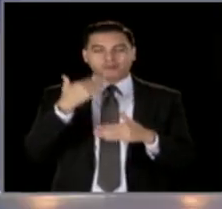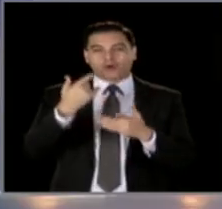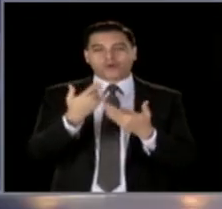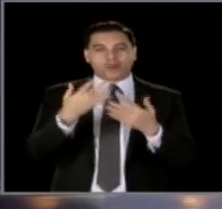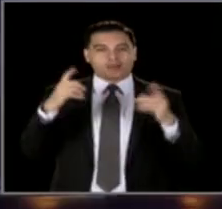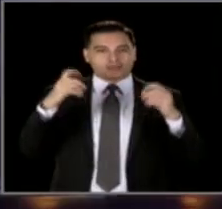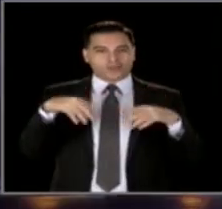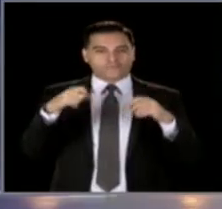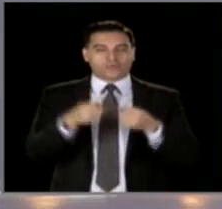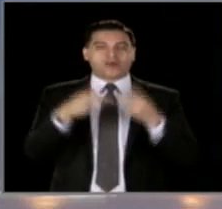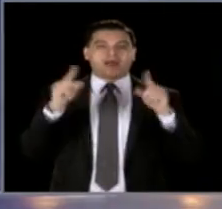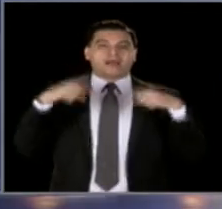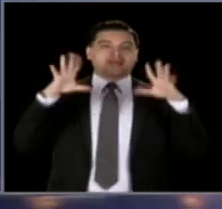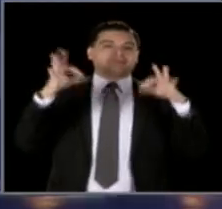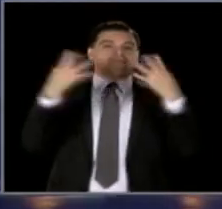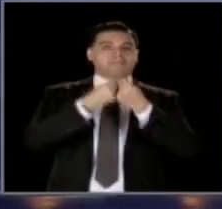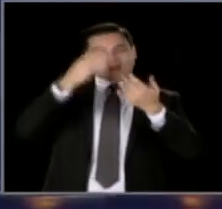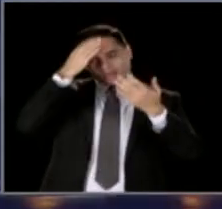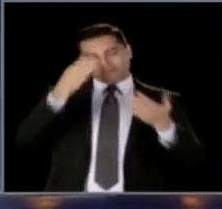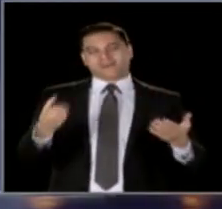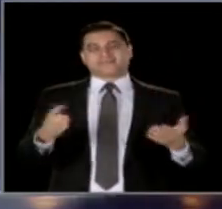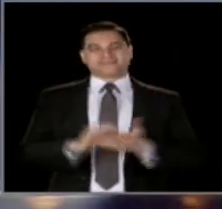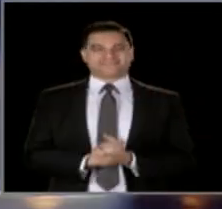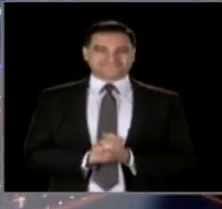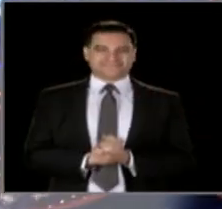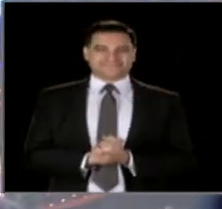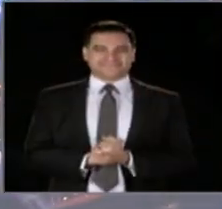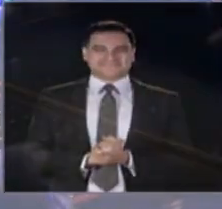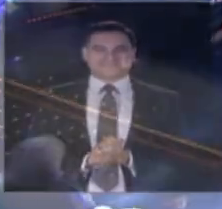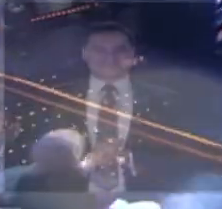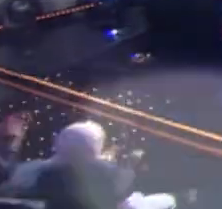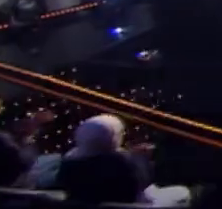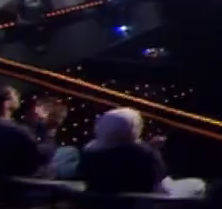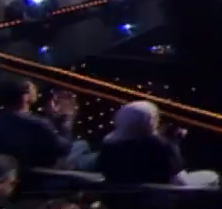التوفيق والى اللقاء وحلقه جديده مع العباقره.